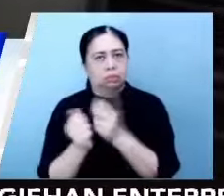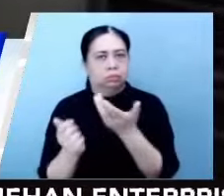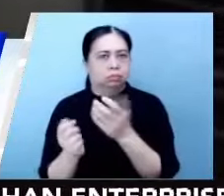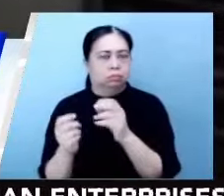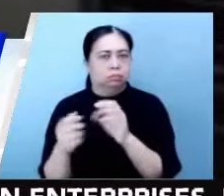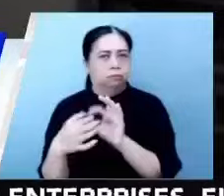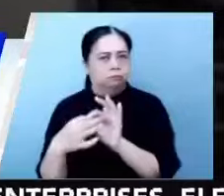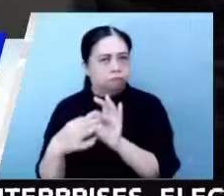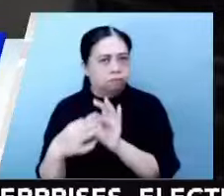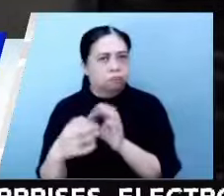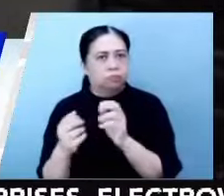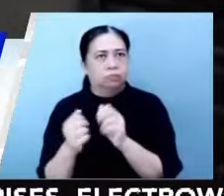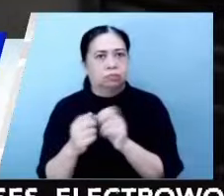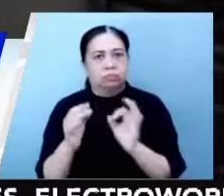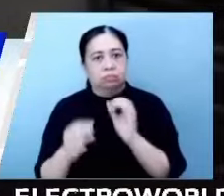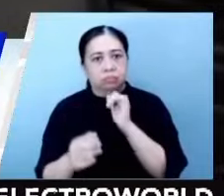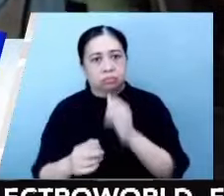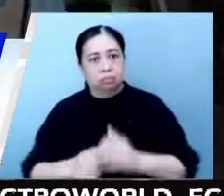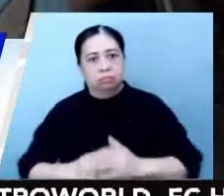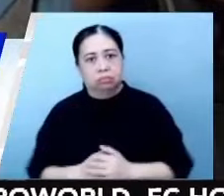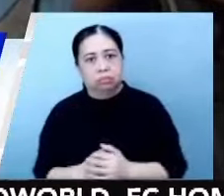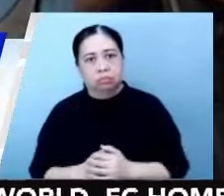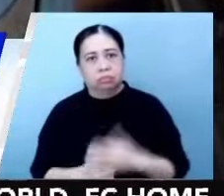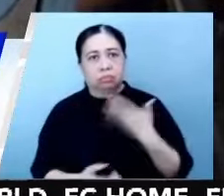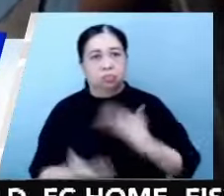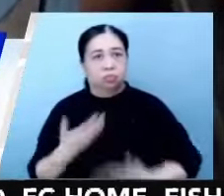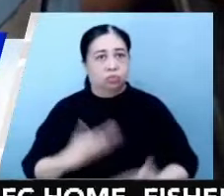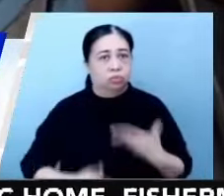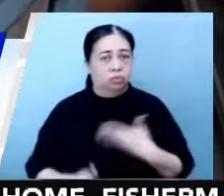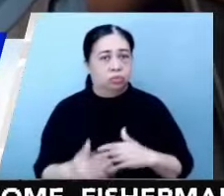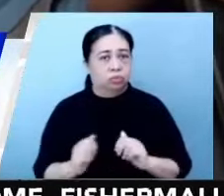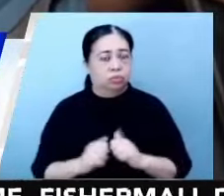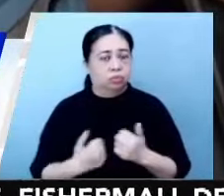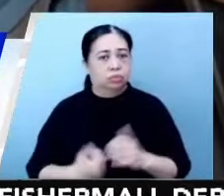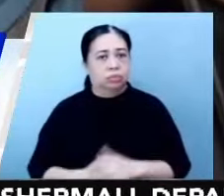Kundi, magugutom kami. Paglalaban namin.